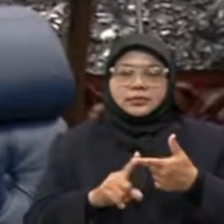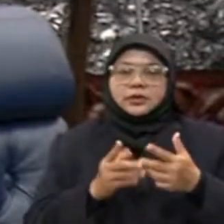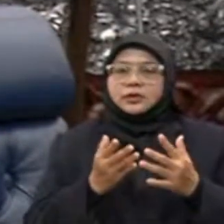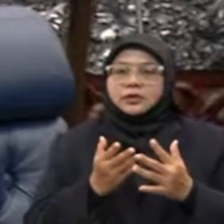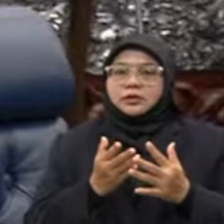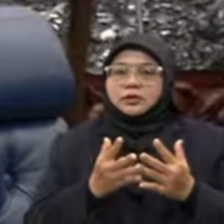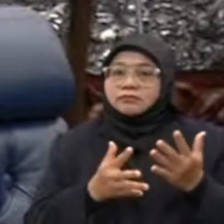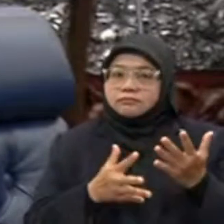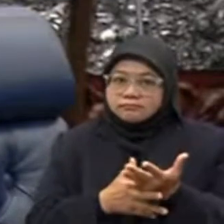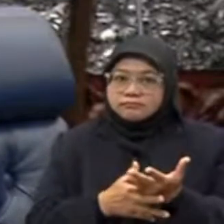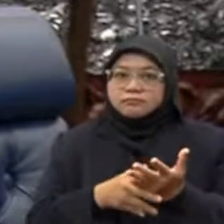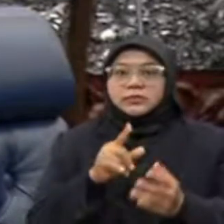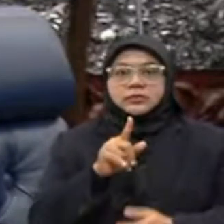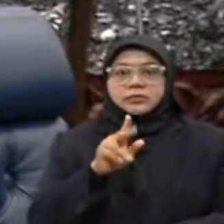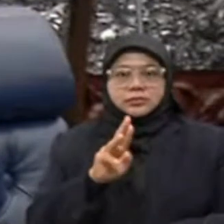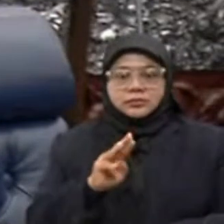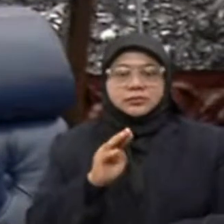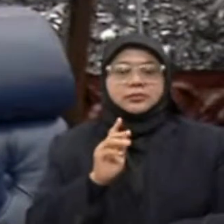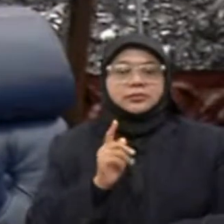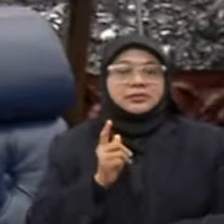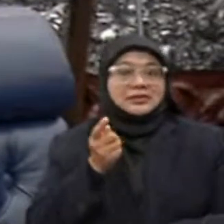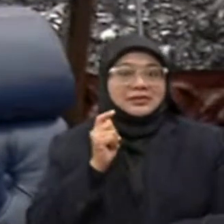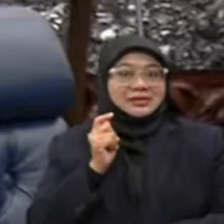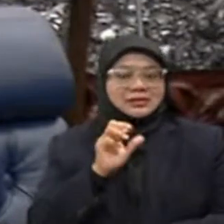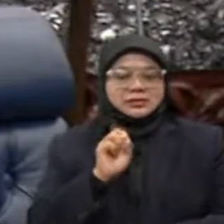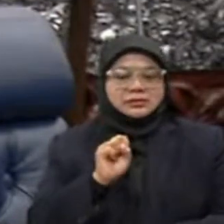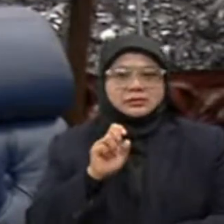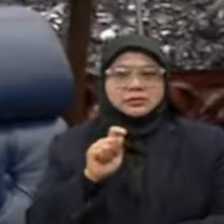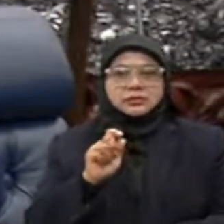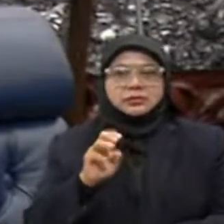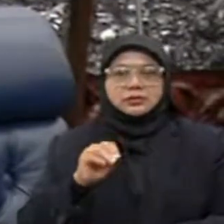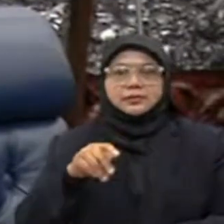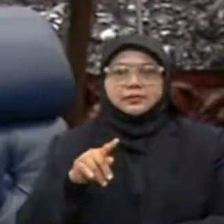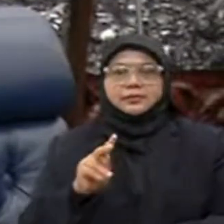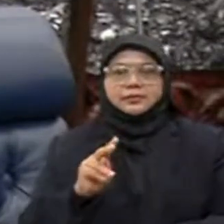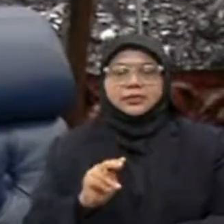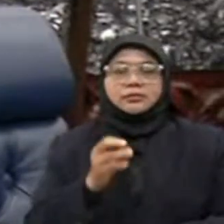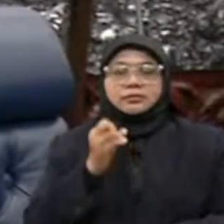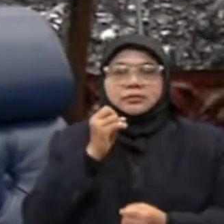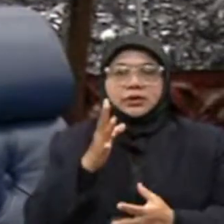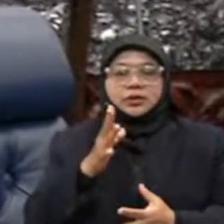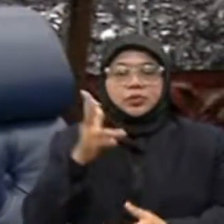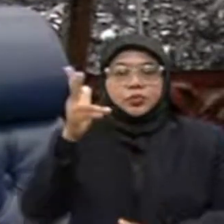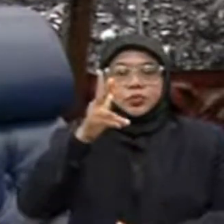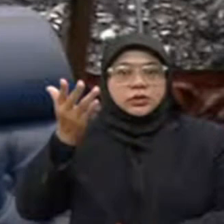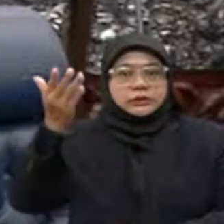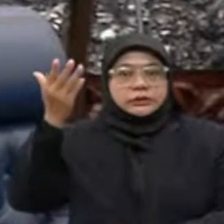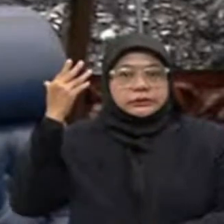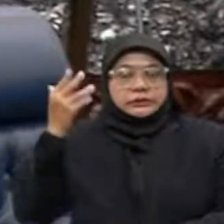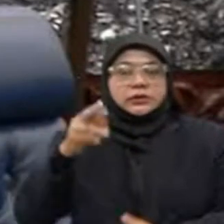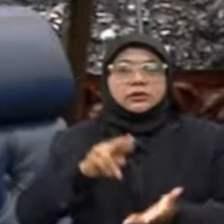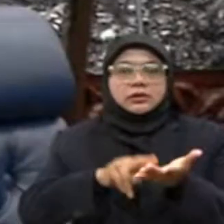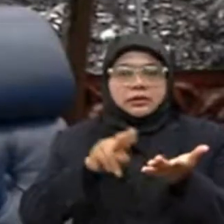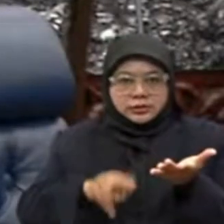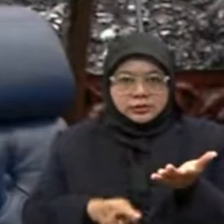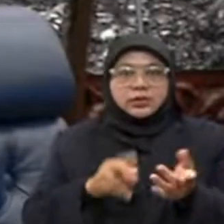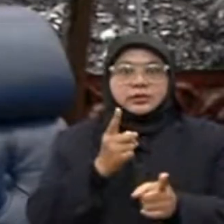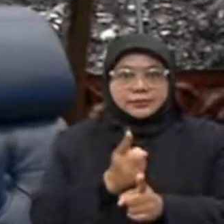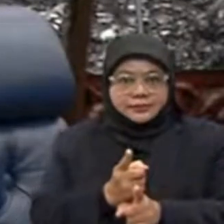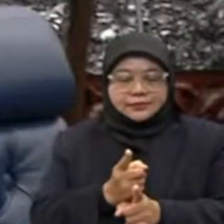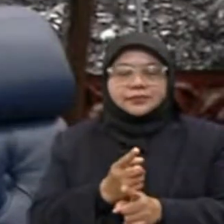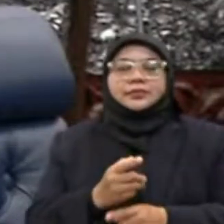jelas sedikit berkaitan dengan Ringgit karena stamping tadi disebut bahwa Ringgit pada zaman kerajaan sebelum ini katanya rendah ini fakta ya eee